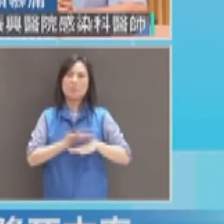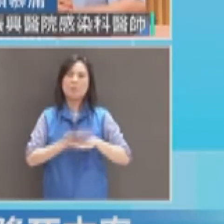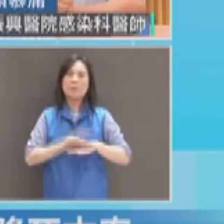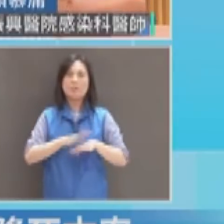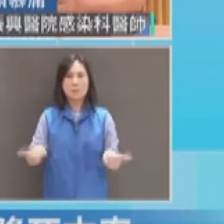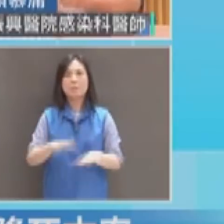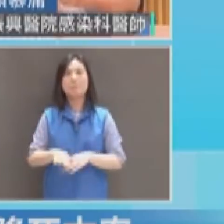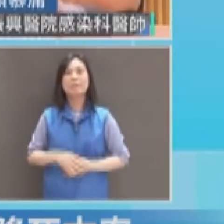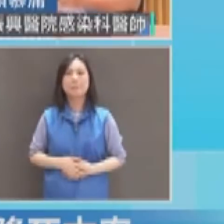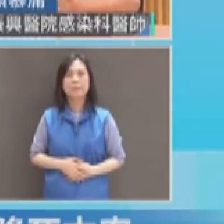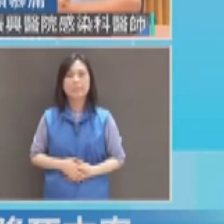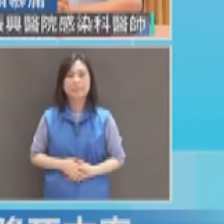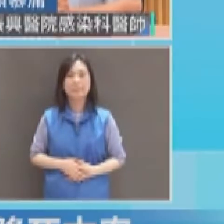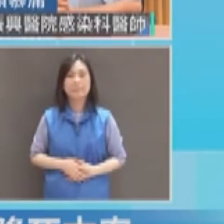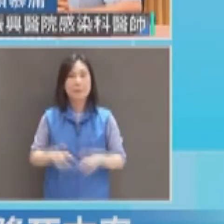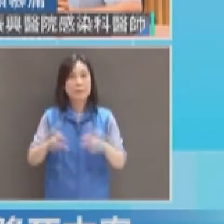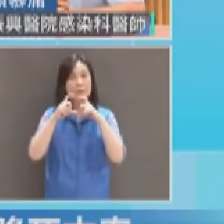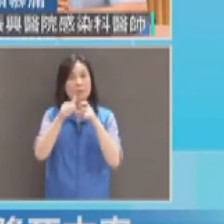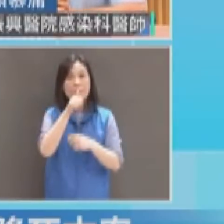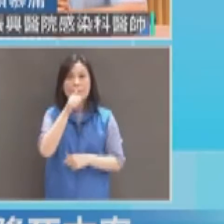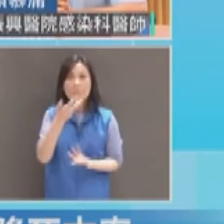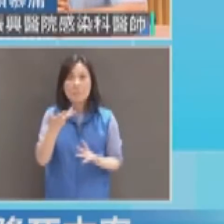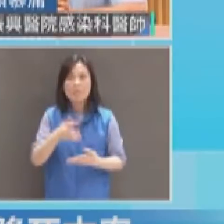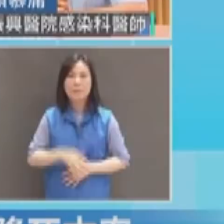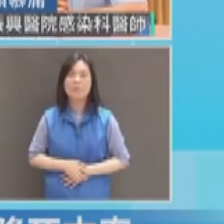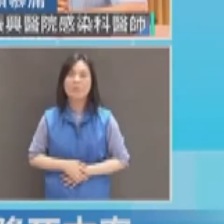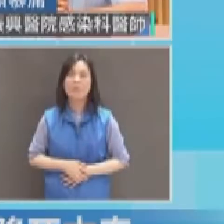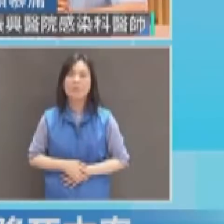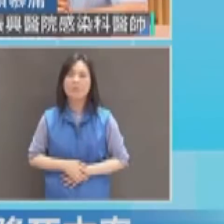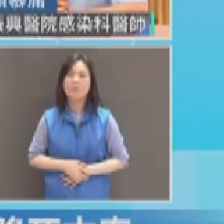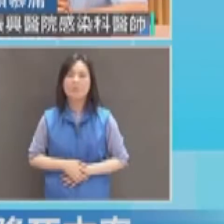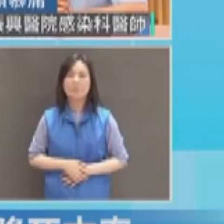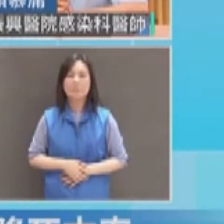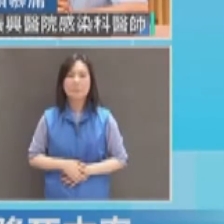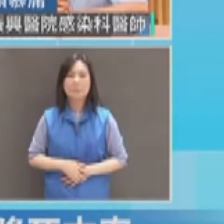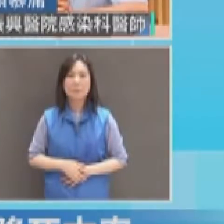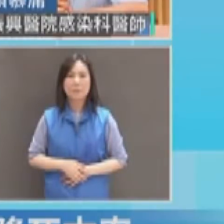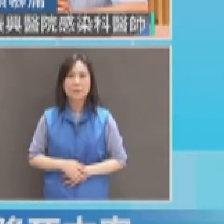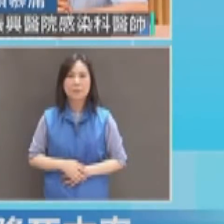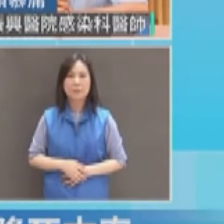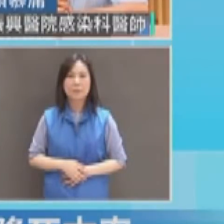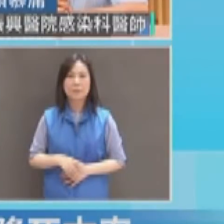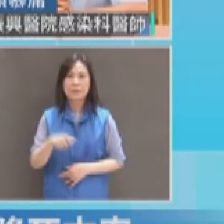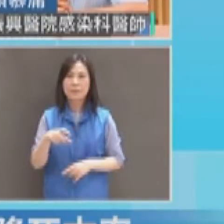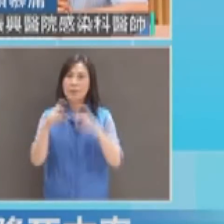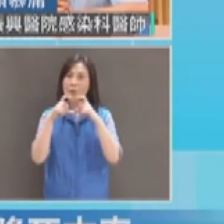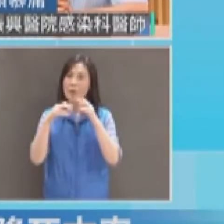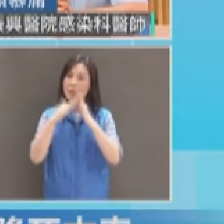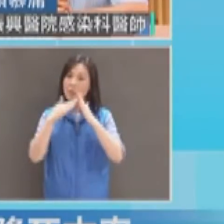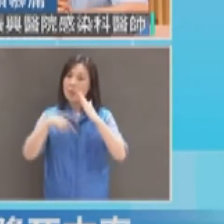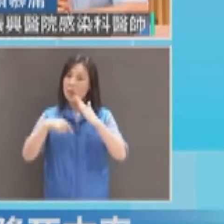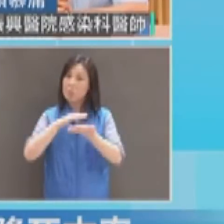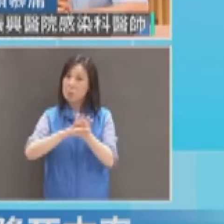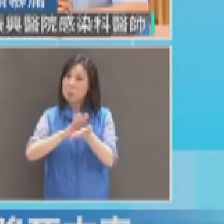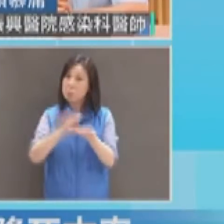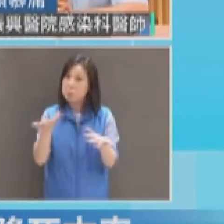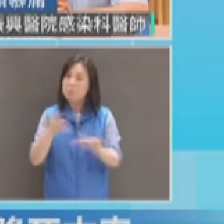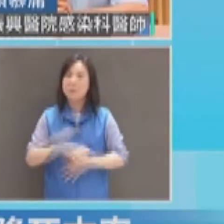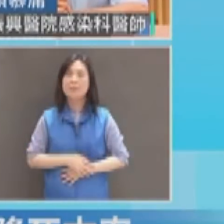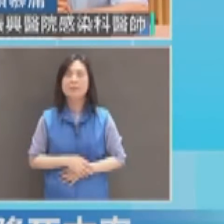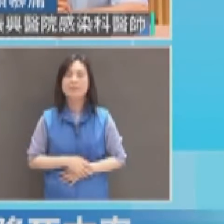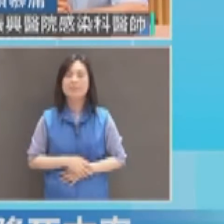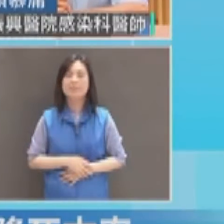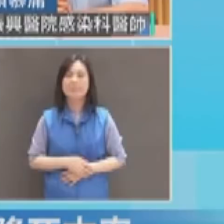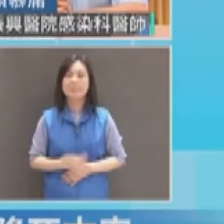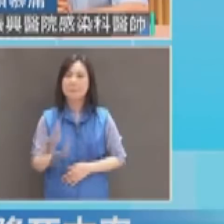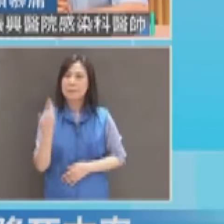张。好，回家，哦，当然是最后的一个步骤，哦，我们如何在维持家中的清洁区。先看右边这